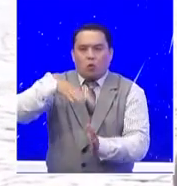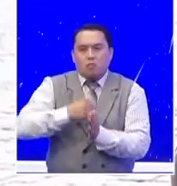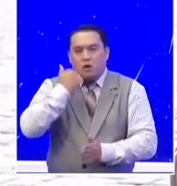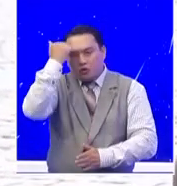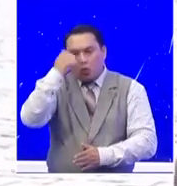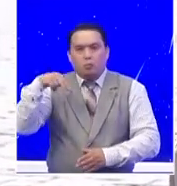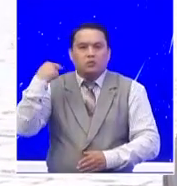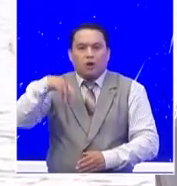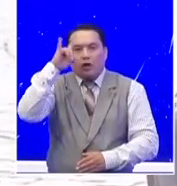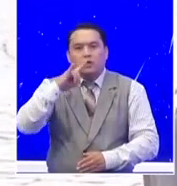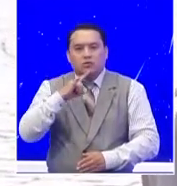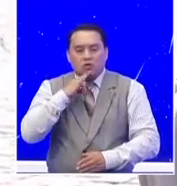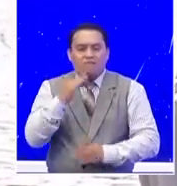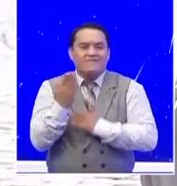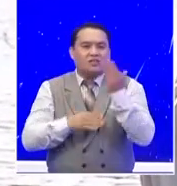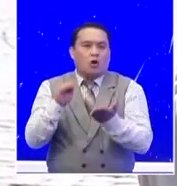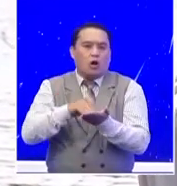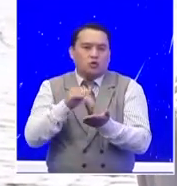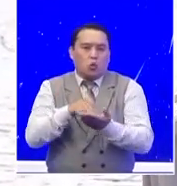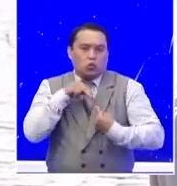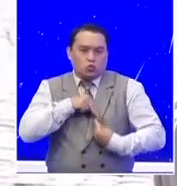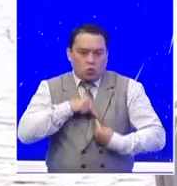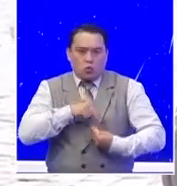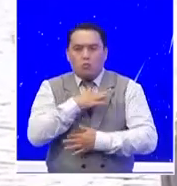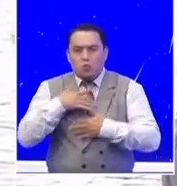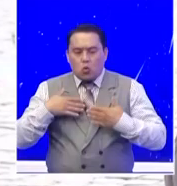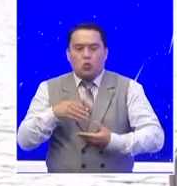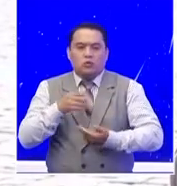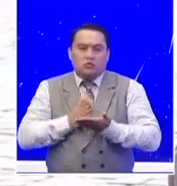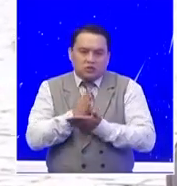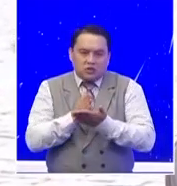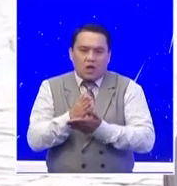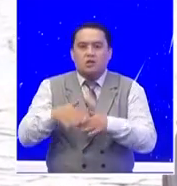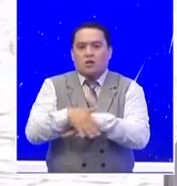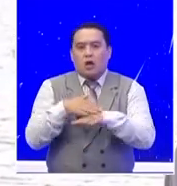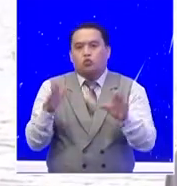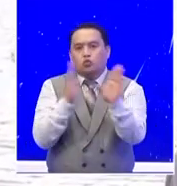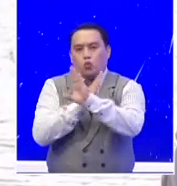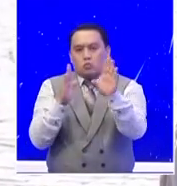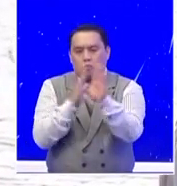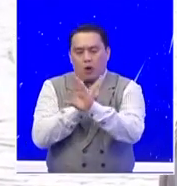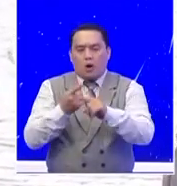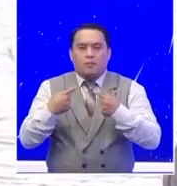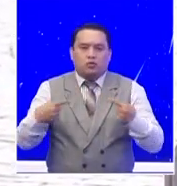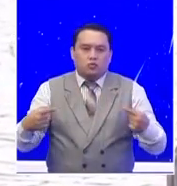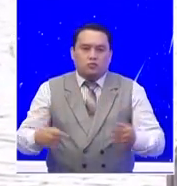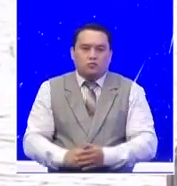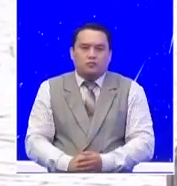большое президенту страны за высокую оценку его труда. Он бы еще много мог сделать для страны, для народа, но судьба распорядилась иначе.